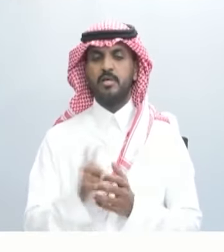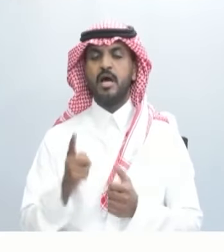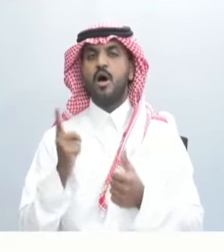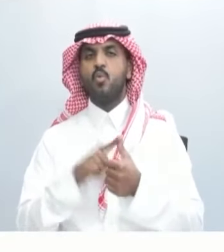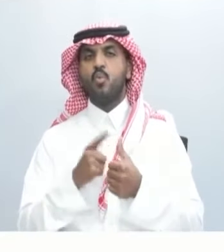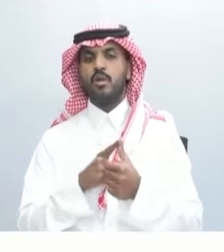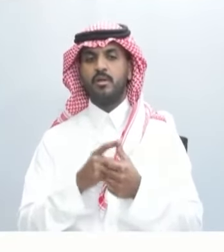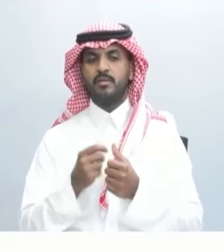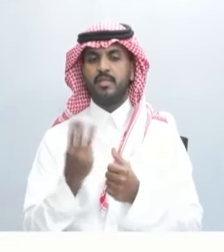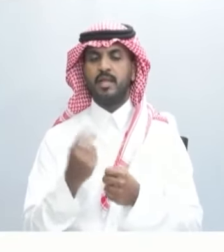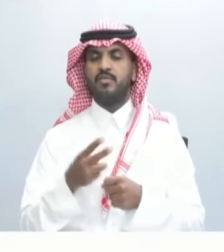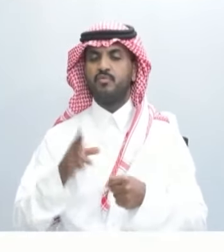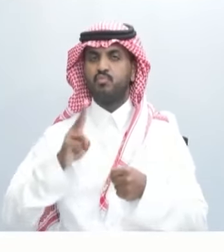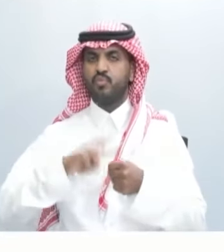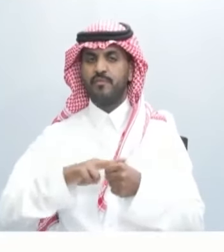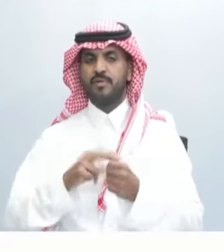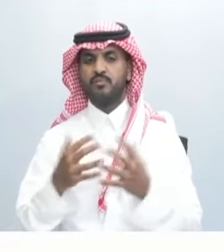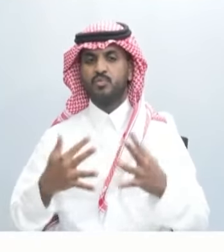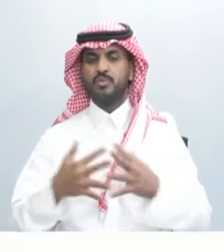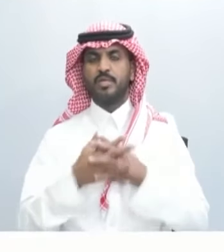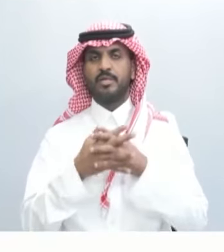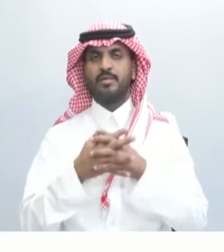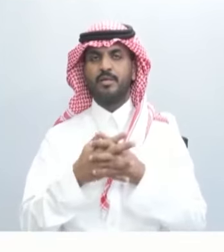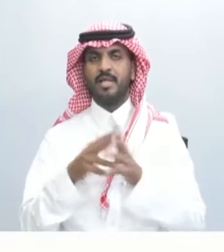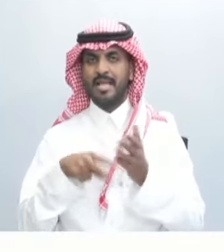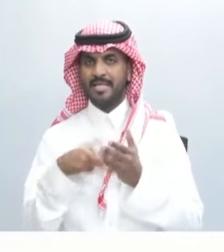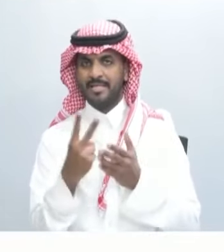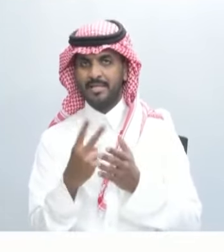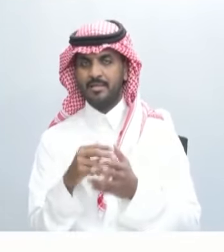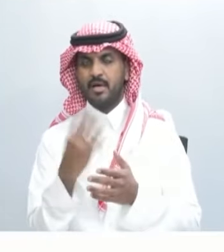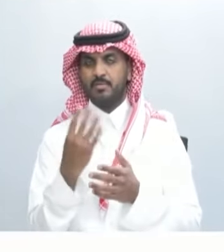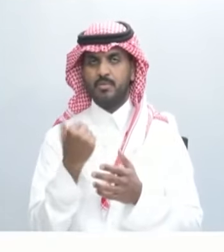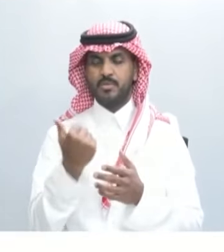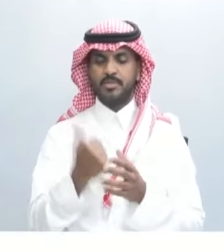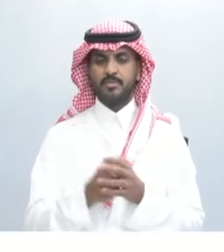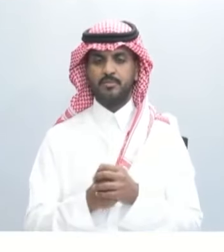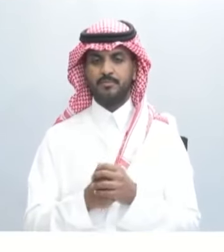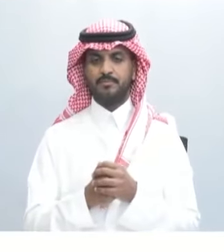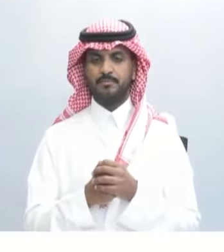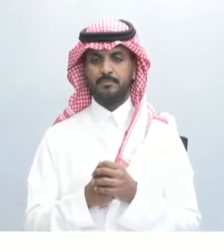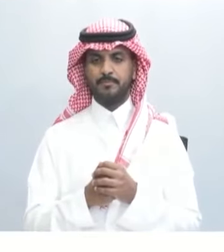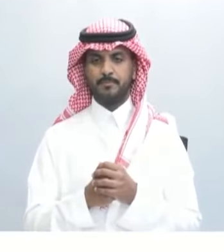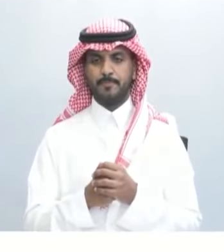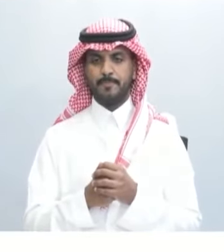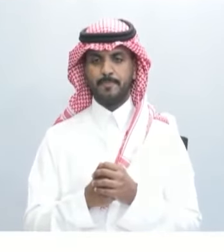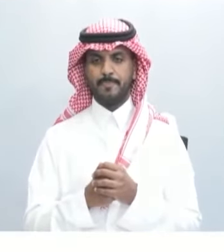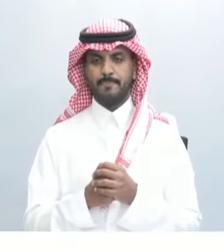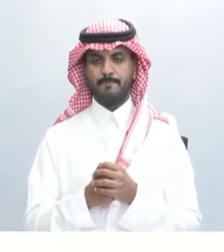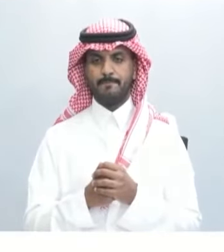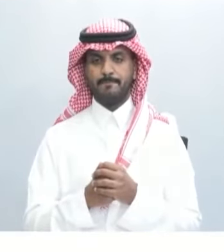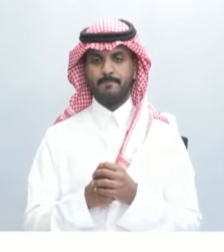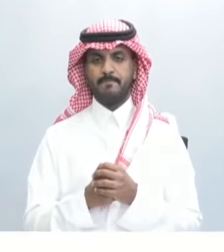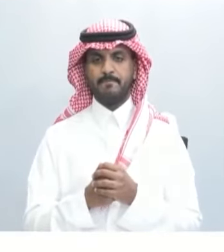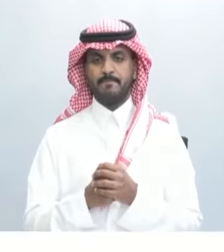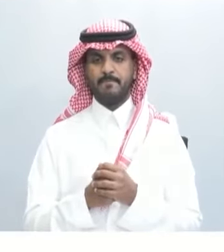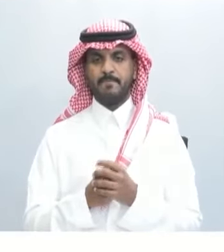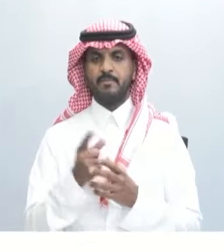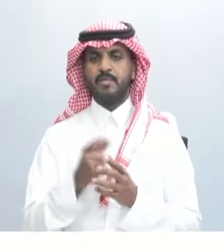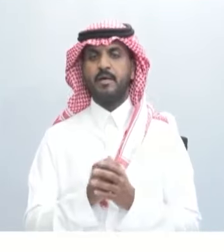هي اول ثلاث مضاعفات مشتركه للعددين اربعه وسته اذا اب قناتي